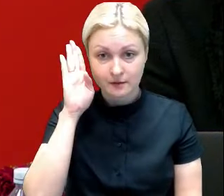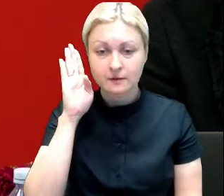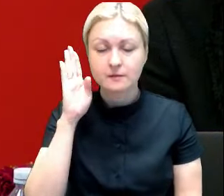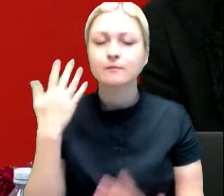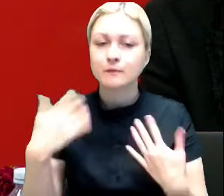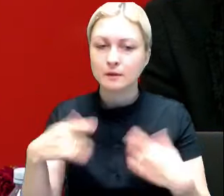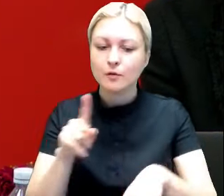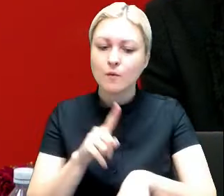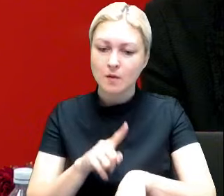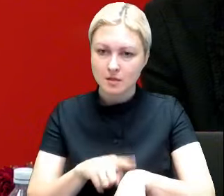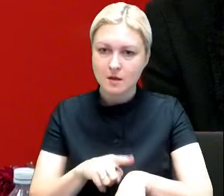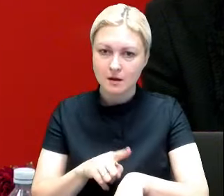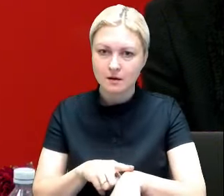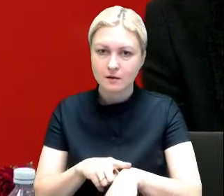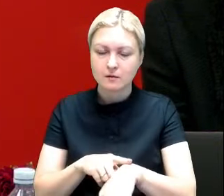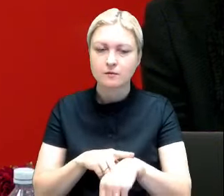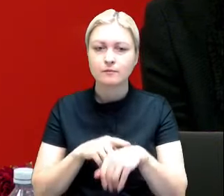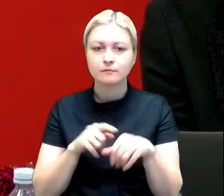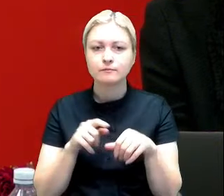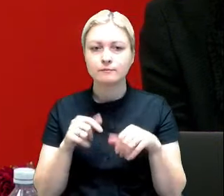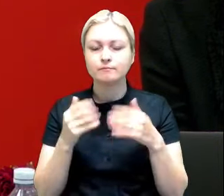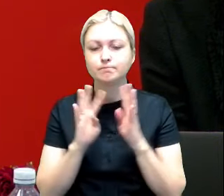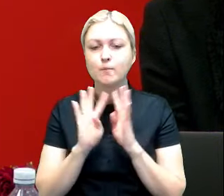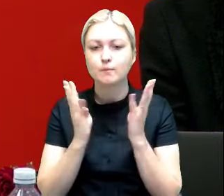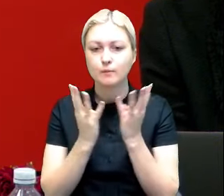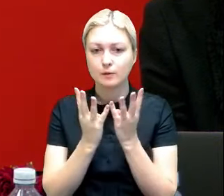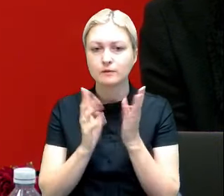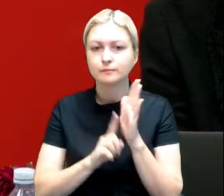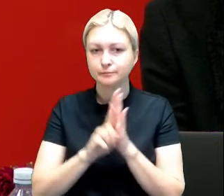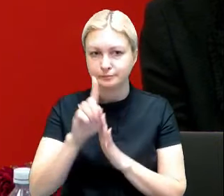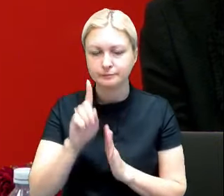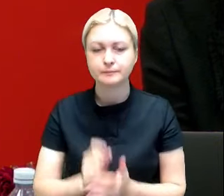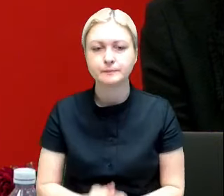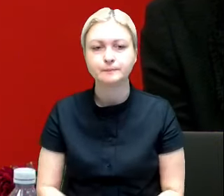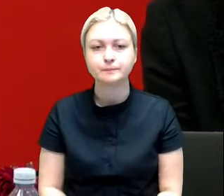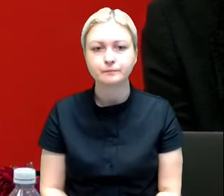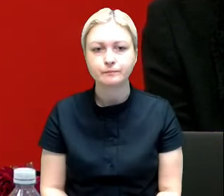posėdį taip šituos mes išogą pasidėsim